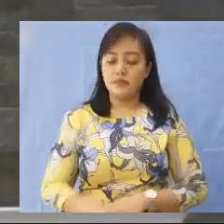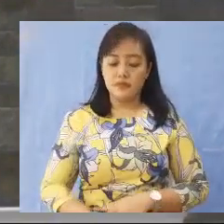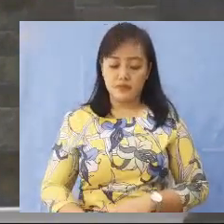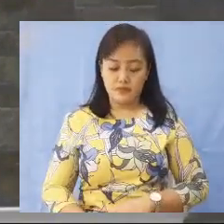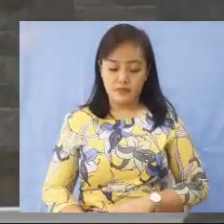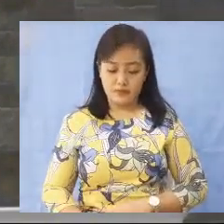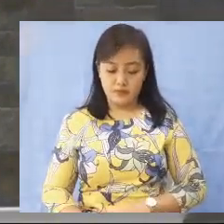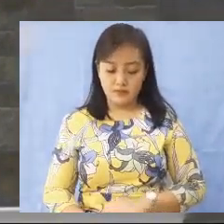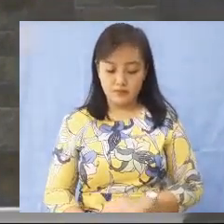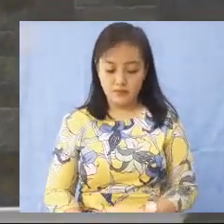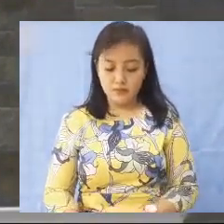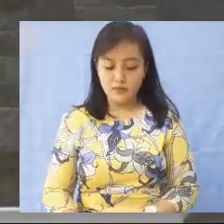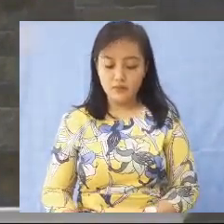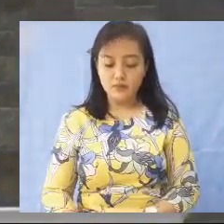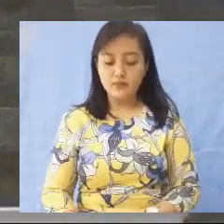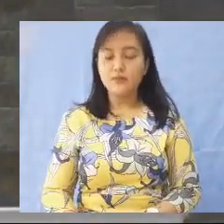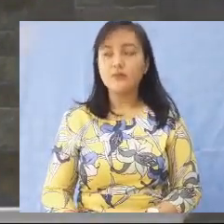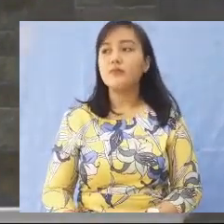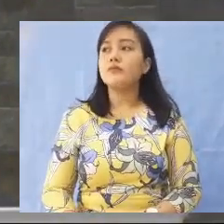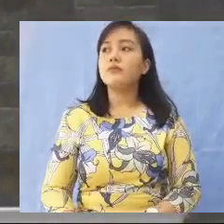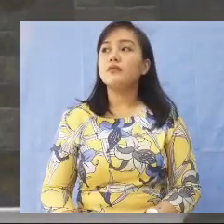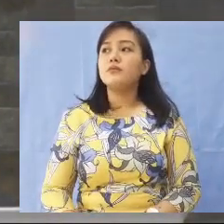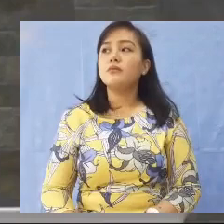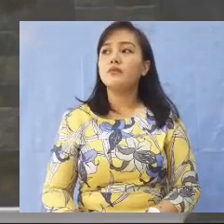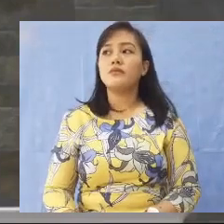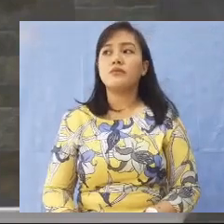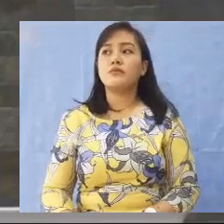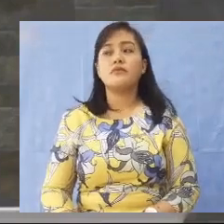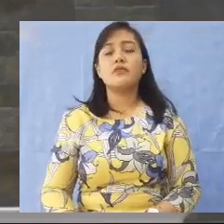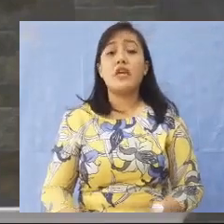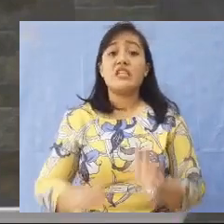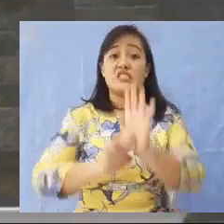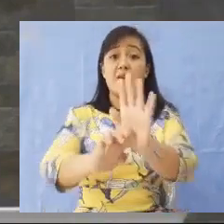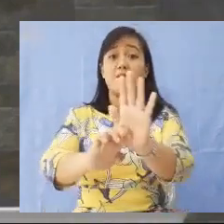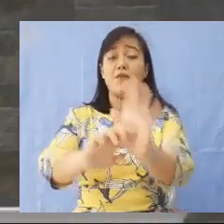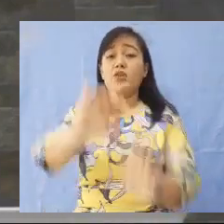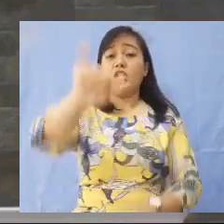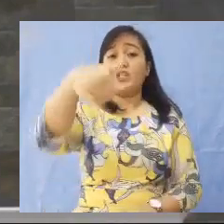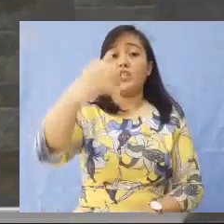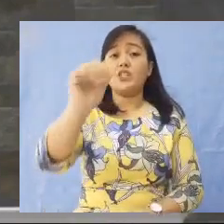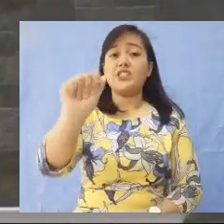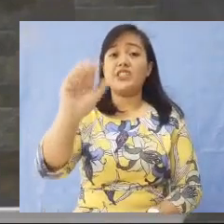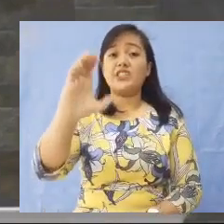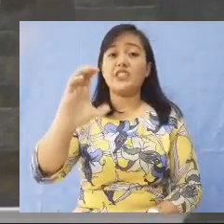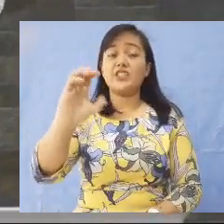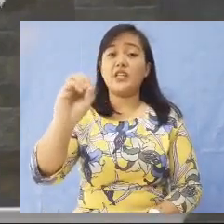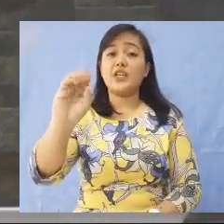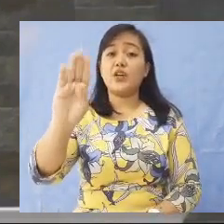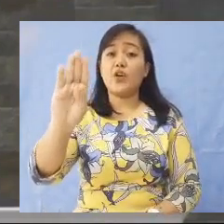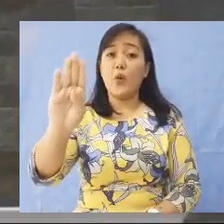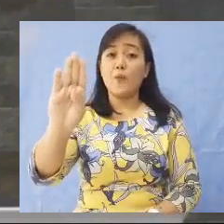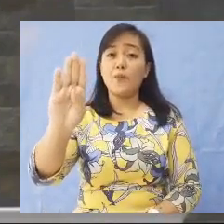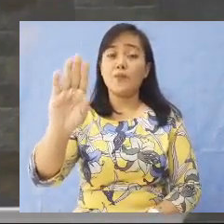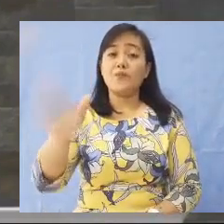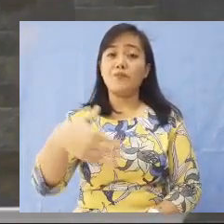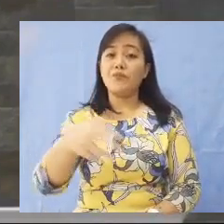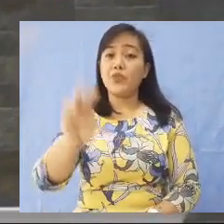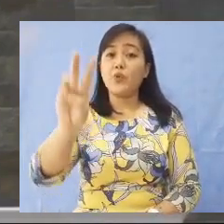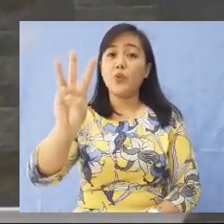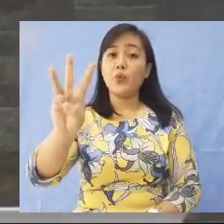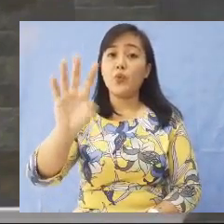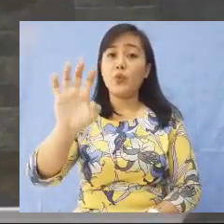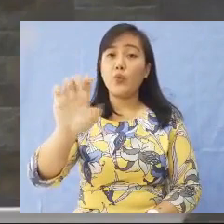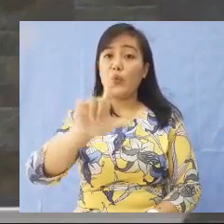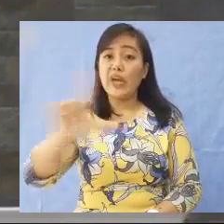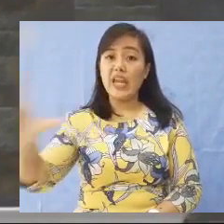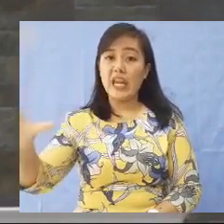Ganon din naman yung nangyari doon sa Jacob's Well. You see, yung bawat mga tao na pupunta doon,